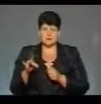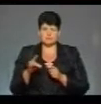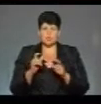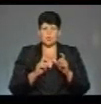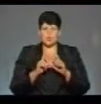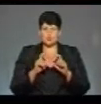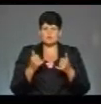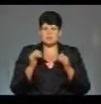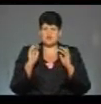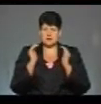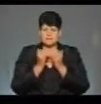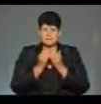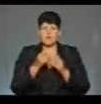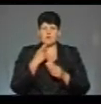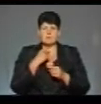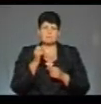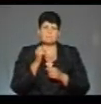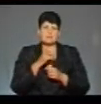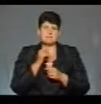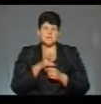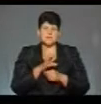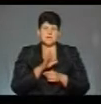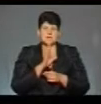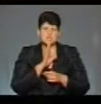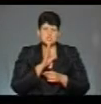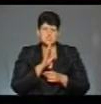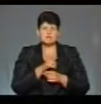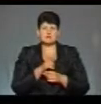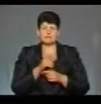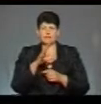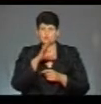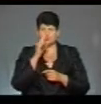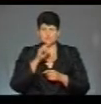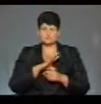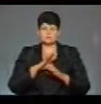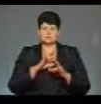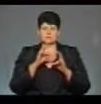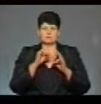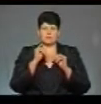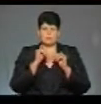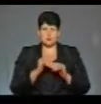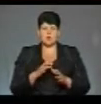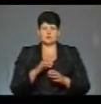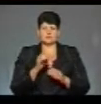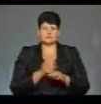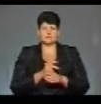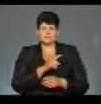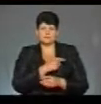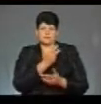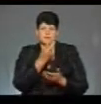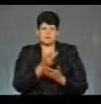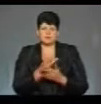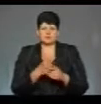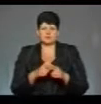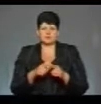реанімації. За словами племінника жінки Олександра Цірука, вночі травмованій стало погано, її госпіталізували до Тернопільської лікарні